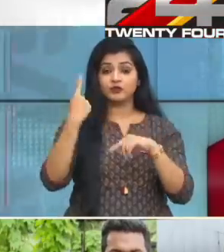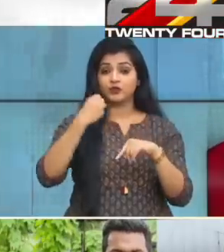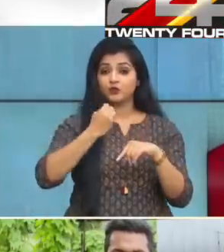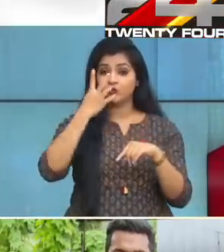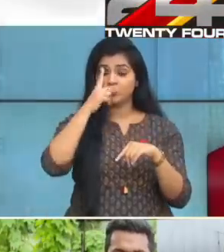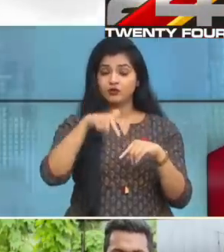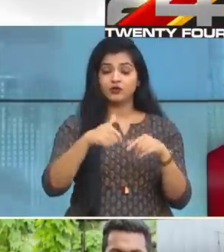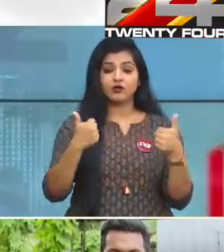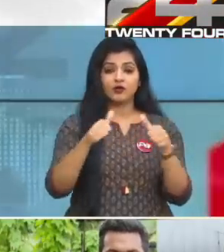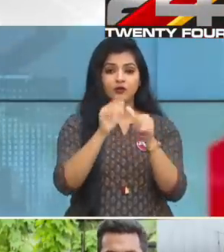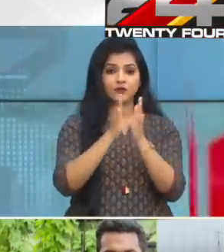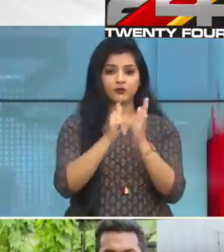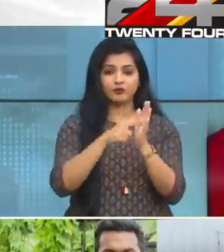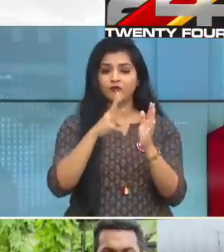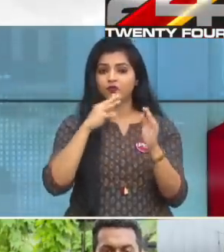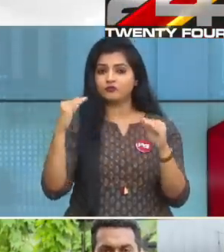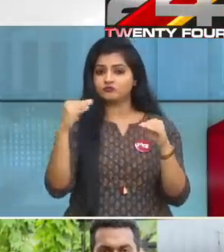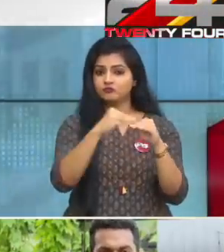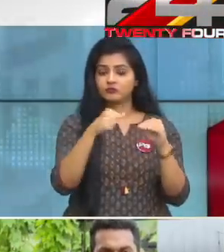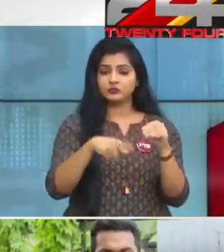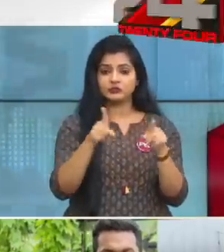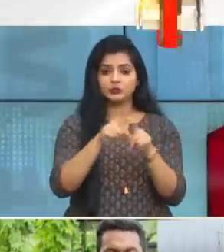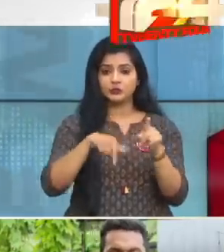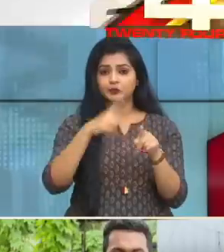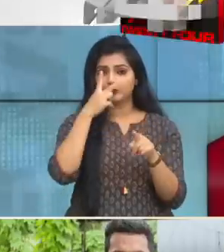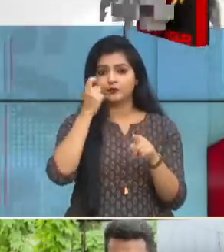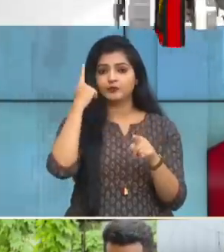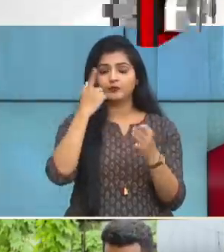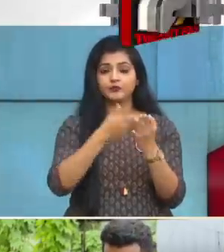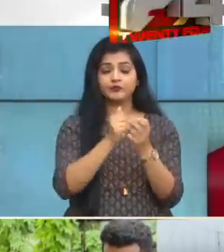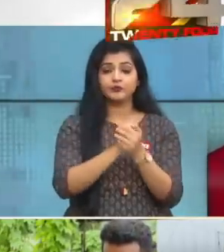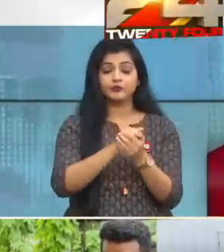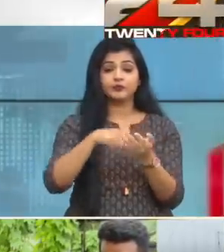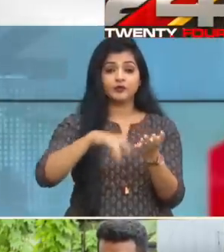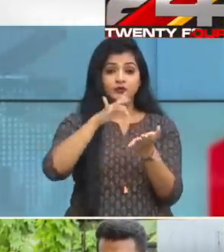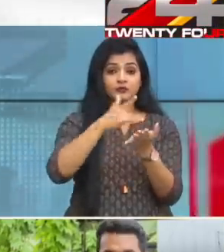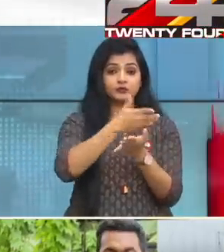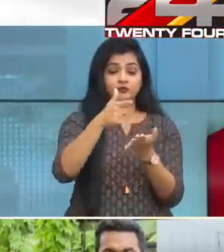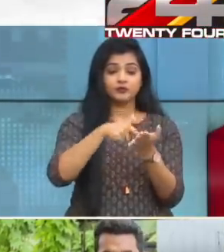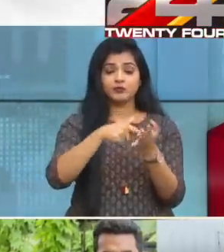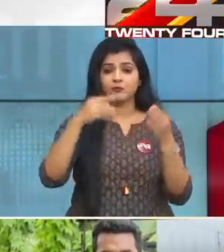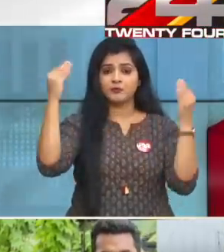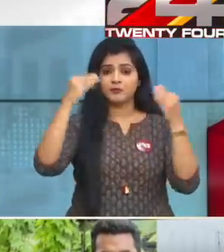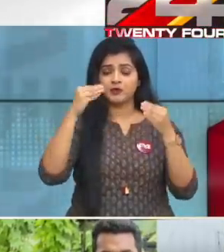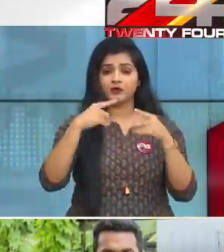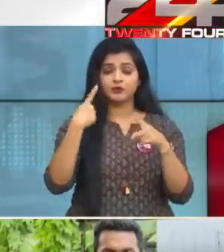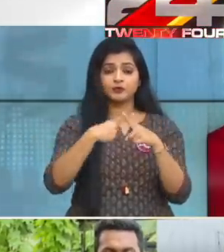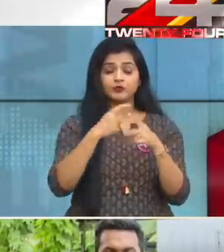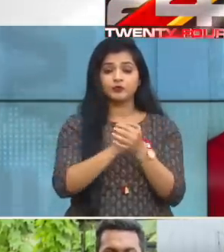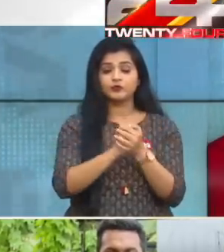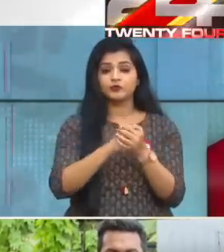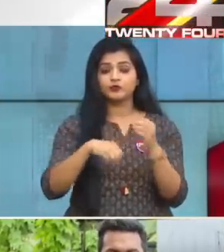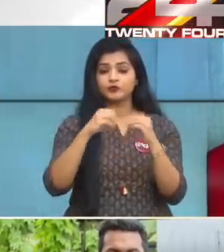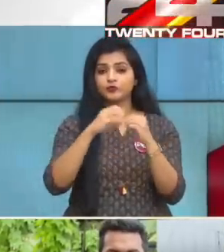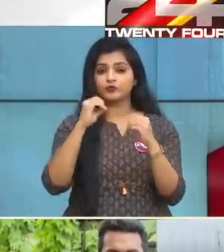സ്ഥിതിയിലേക്ക് അമ്പലത്തിൻ്റെ അടുത്തേക്ക് വെള്ളം എത്തുന്ന ഒരു സാഹചര്യമാണ് നിലവിലുള്ളത്. പ്രധാനമായും ഈ വൃഷ്ടിപ്രദേശത്തെ മഴ ഉൾപ്പെടെ ഒപ്പം ഭൂതത്താൻ കെട്ടിൻ്റെ